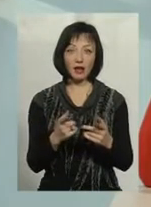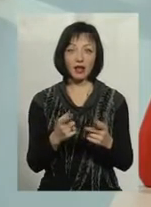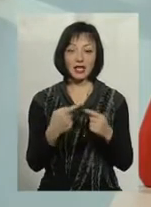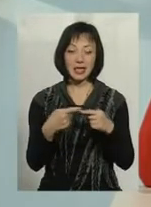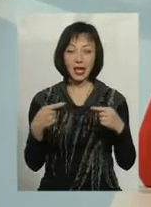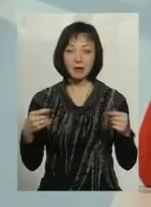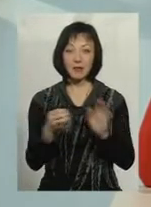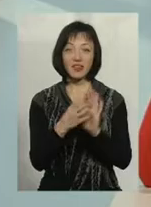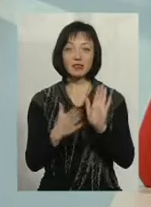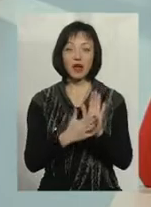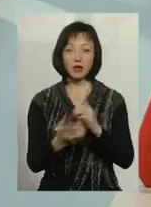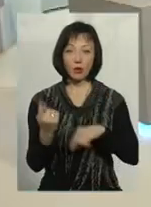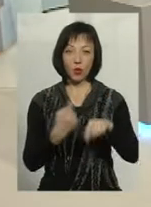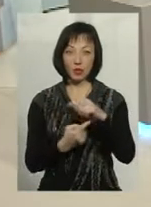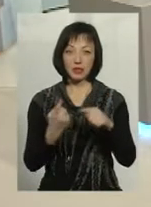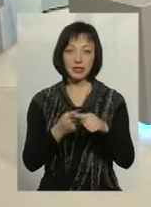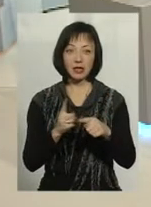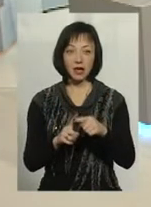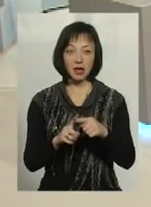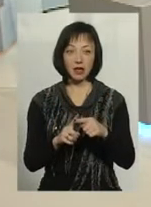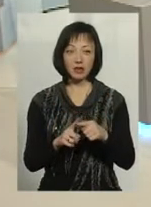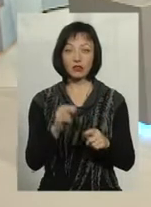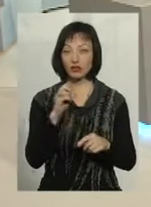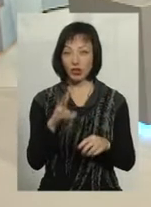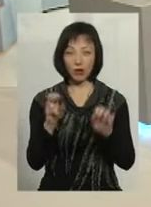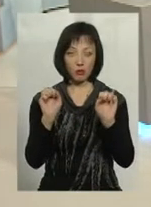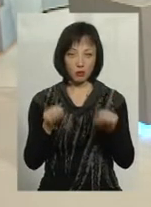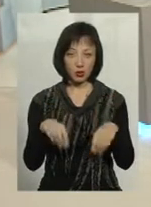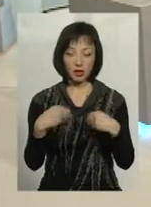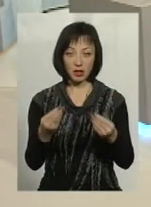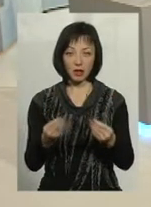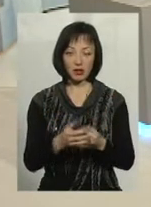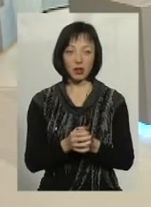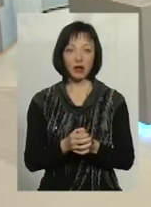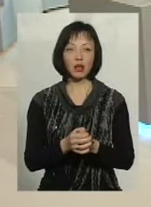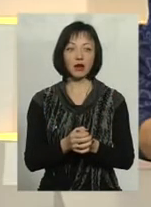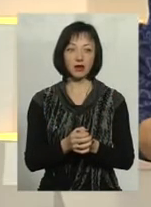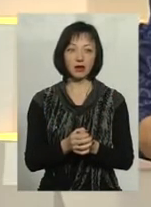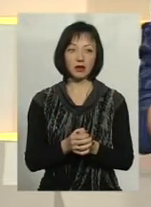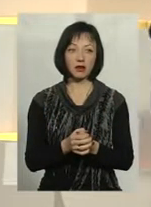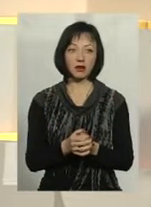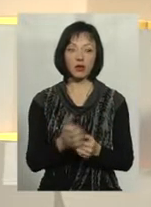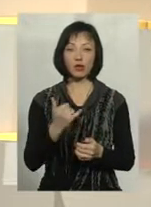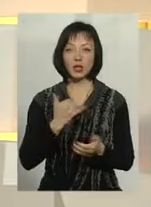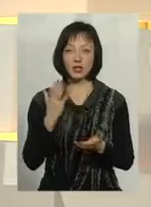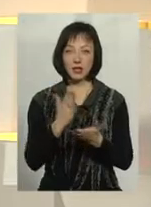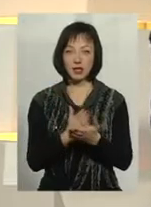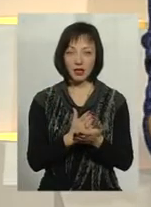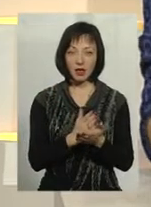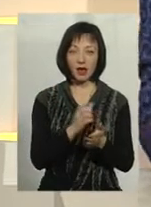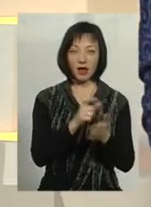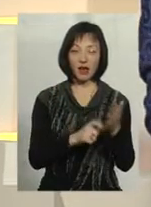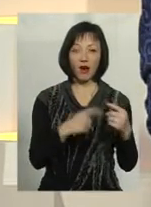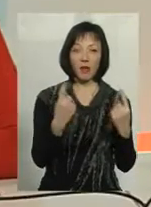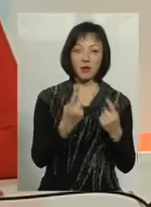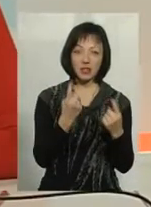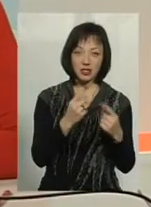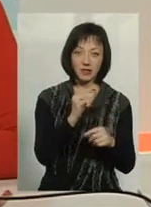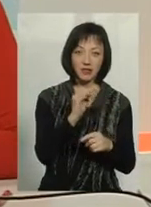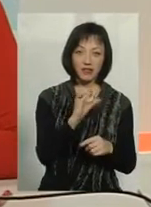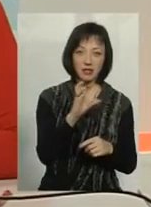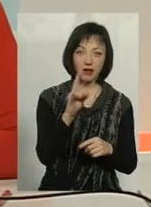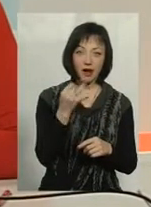підприємництво викручувалось через те, що це якраз велике навантаження на адміністрування. Ну, візьміть, до